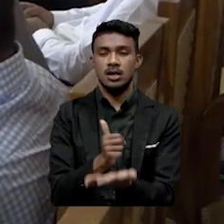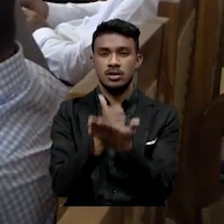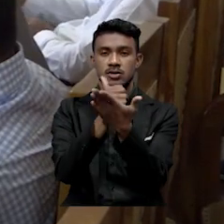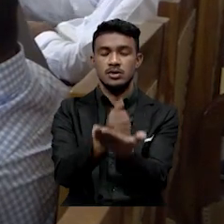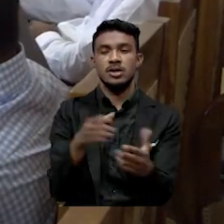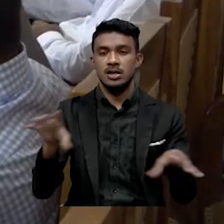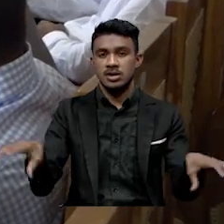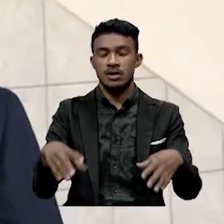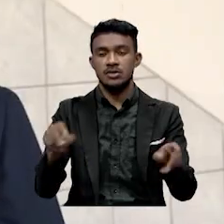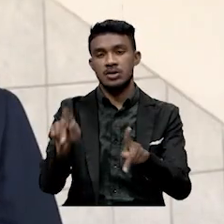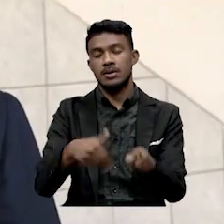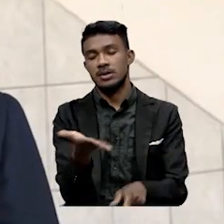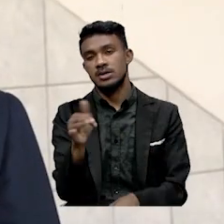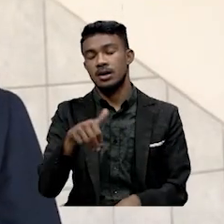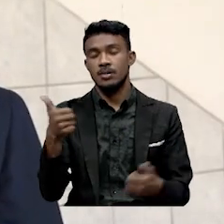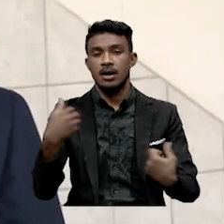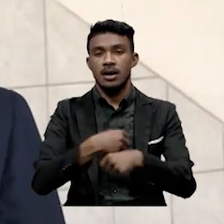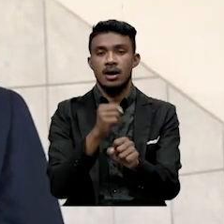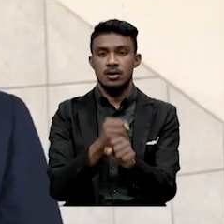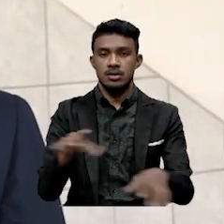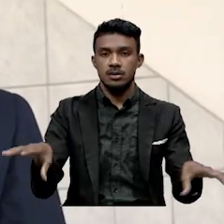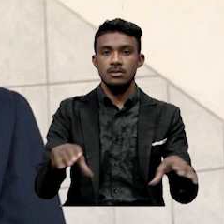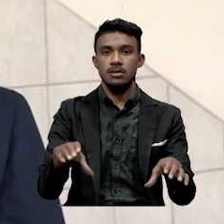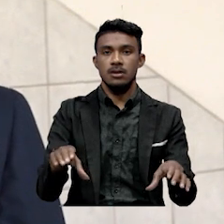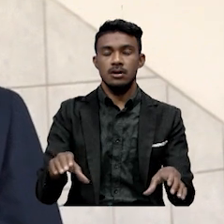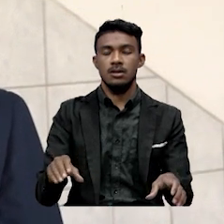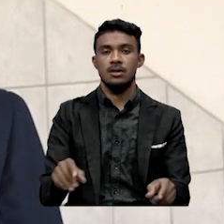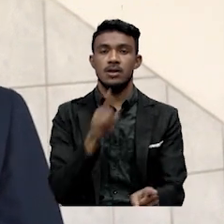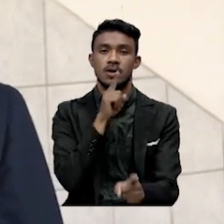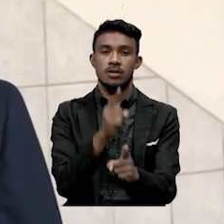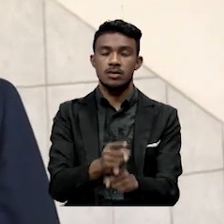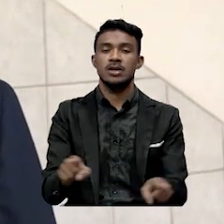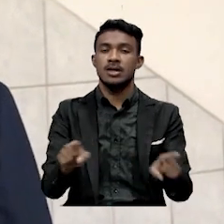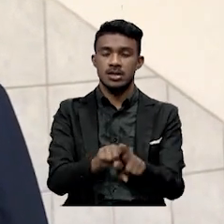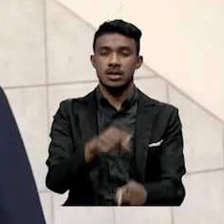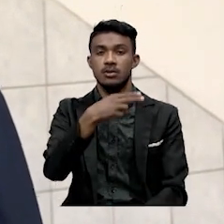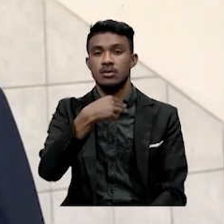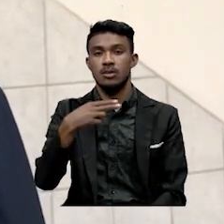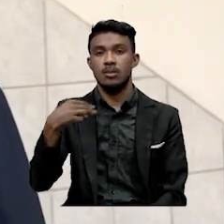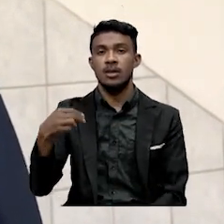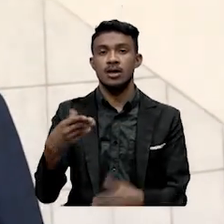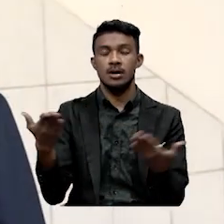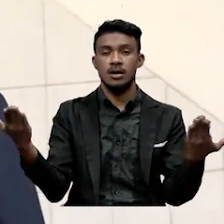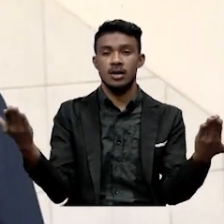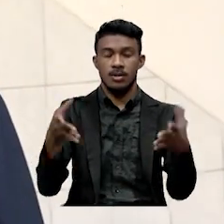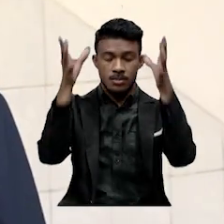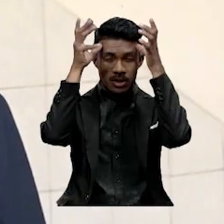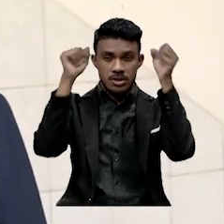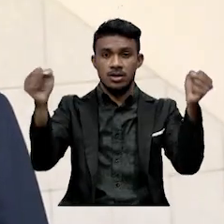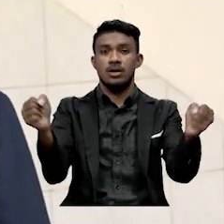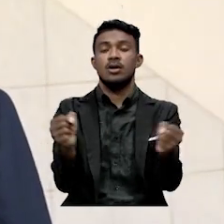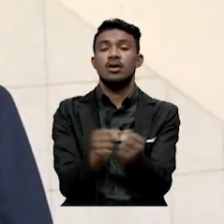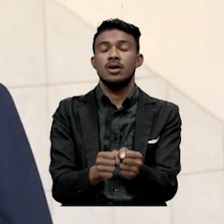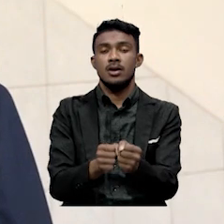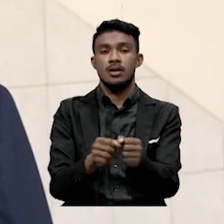Zettira Bachir Allah negosiasi Kamar Dagang dan industri Kupang Negeri presiden tionin ya minus